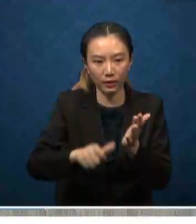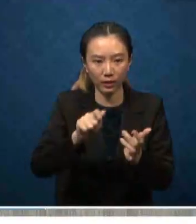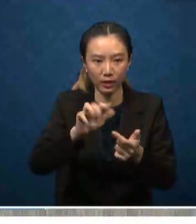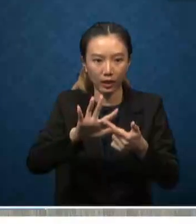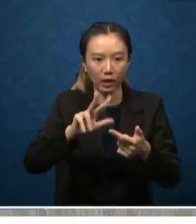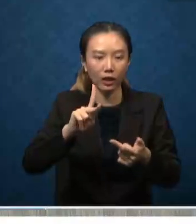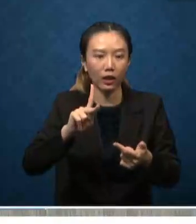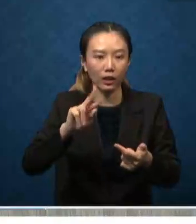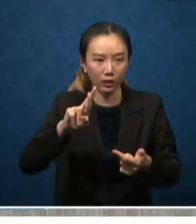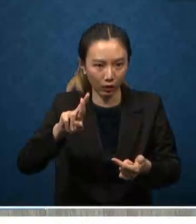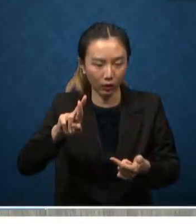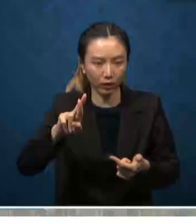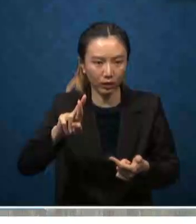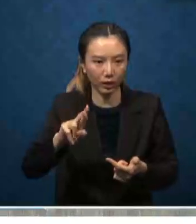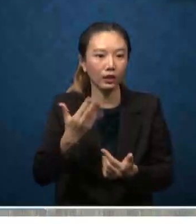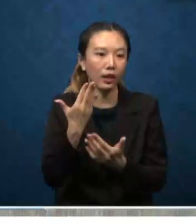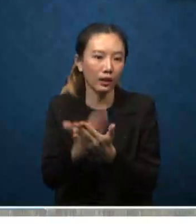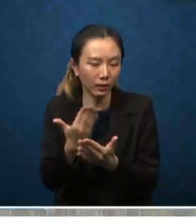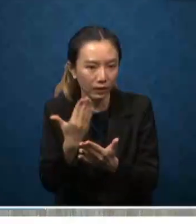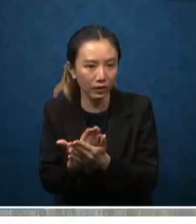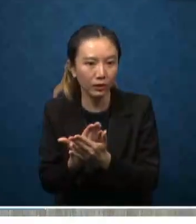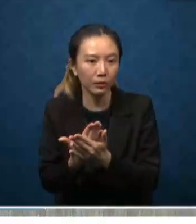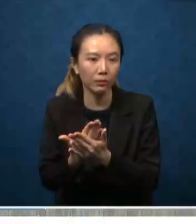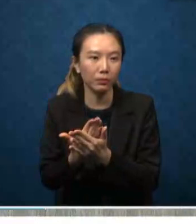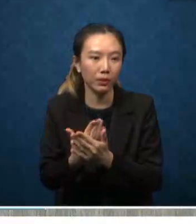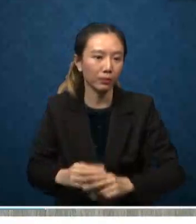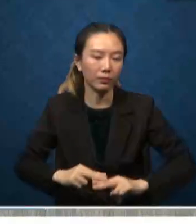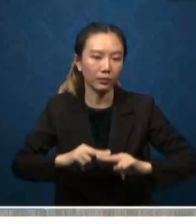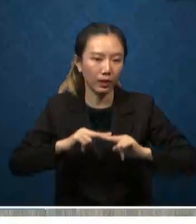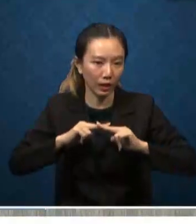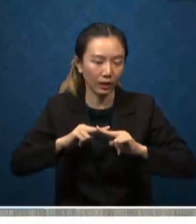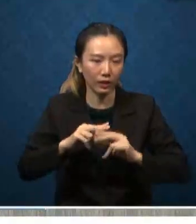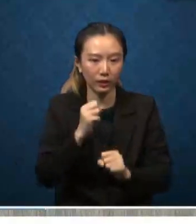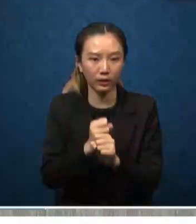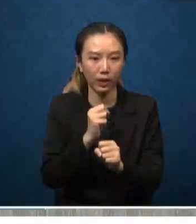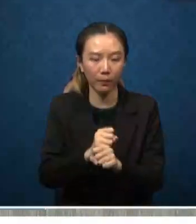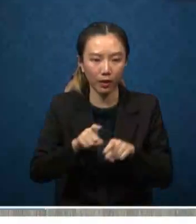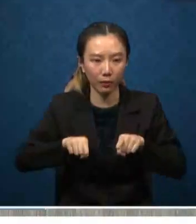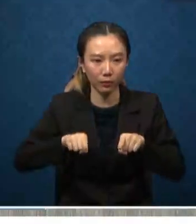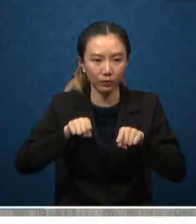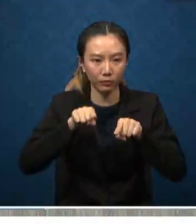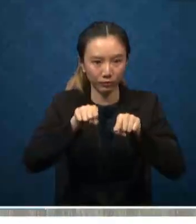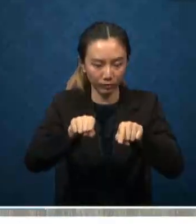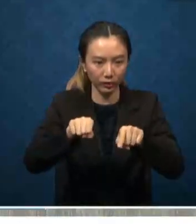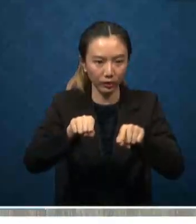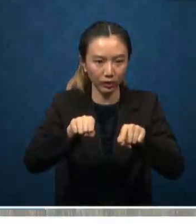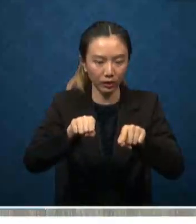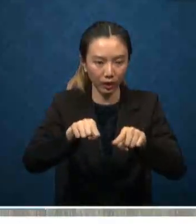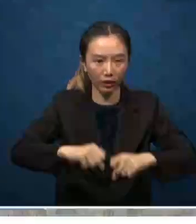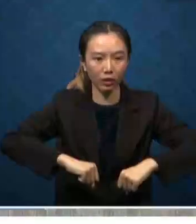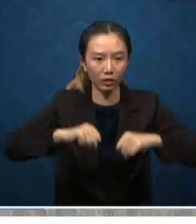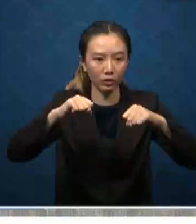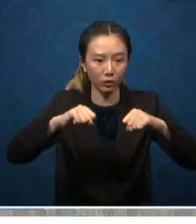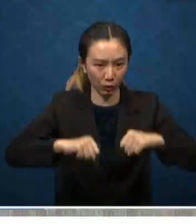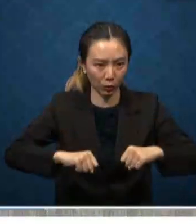ชีทางการเงินแบบอัตโนมัติกับคู่ภาคีของความตกลงดังกล่าวภ